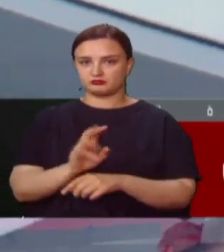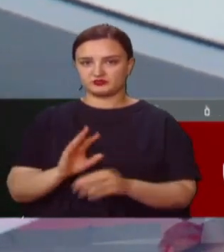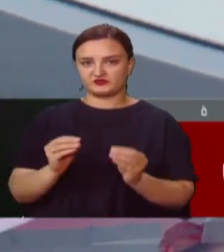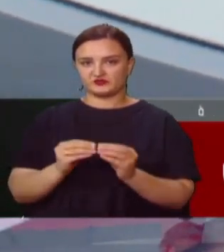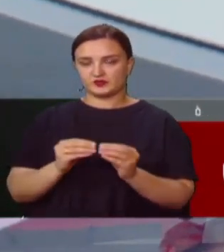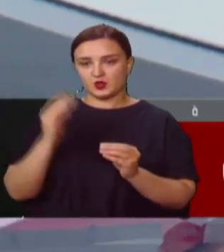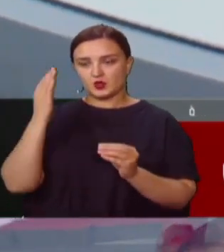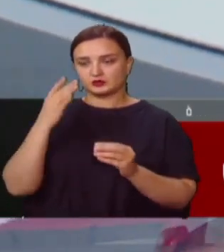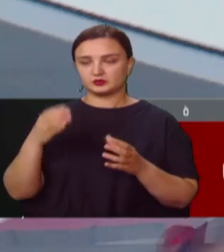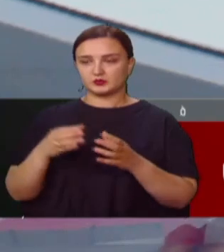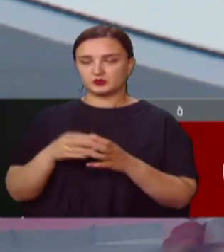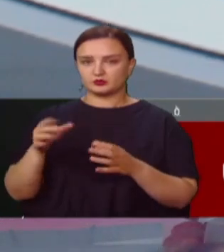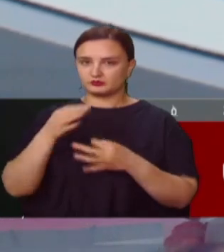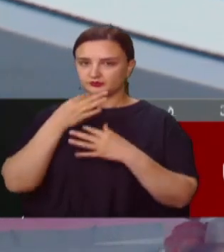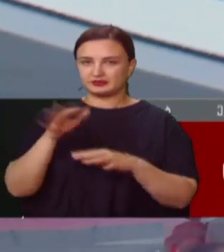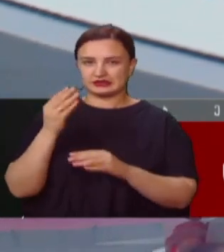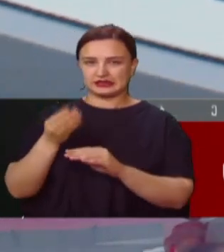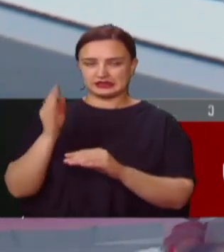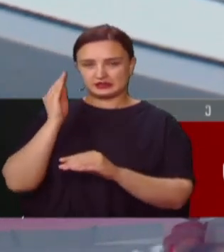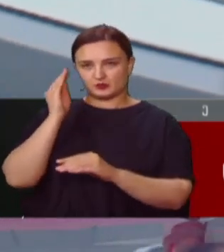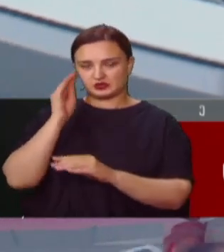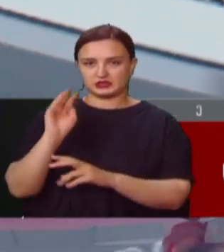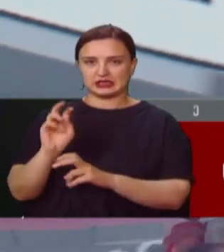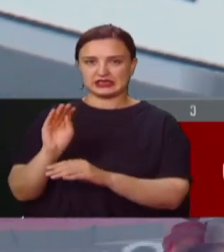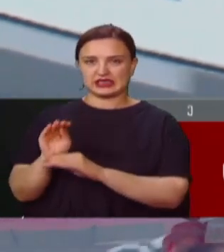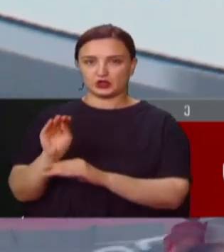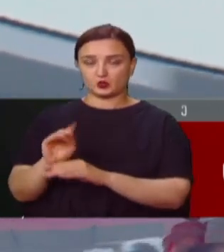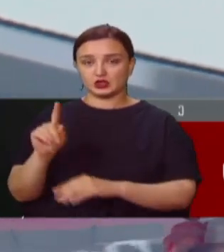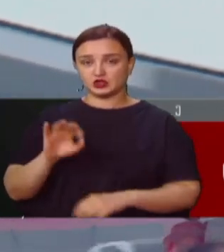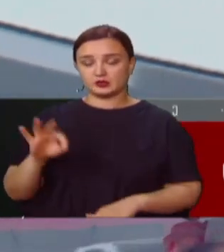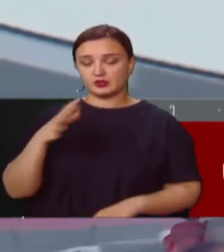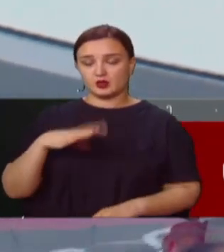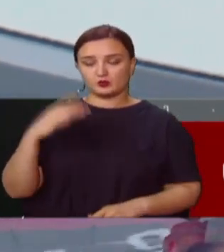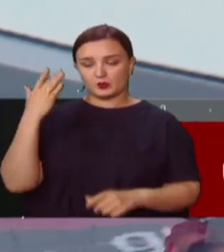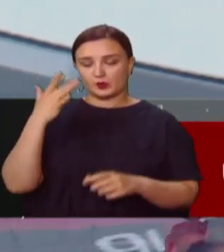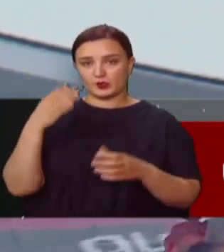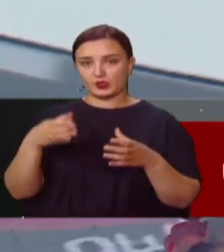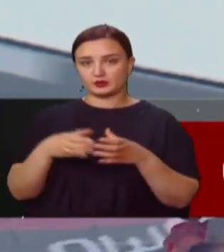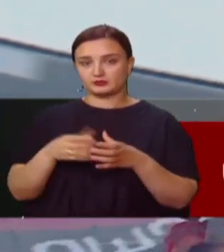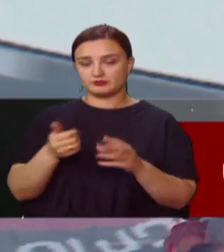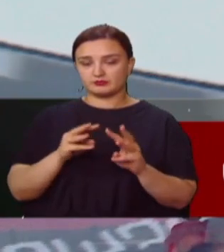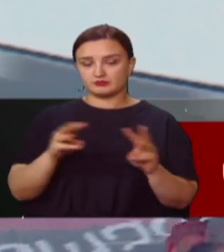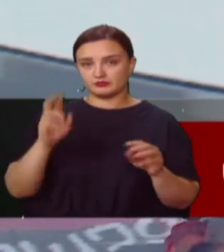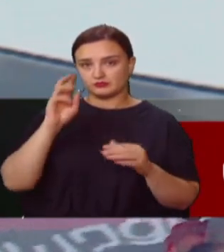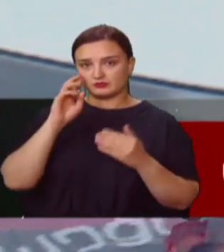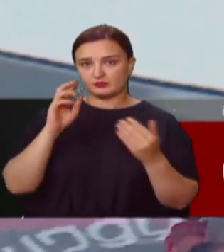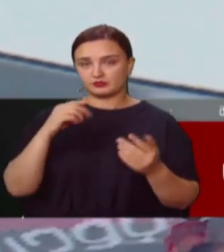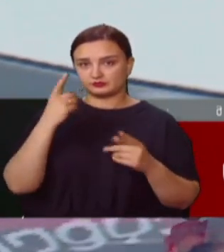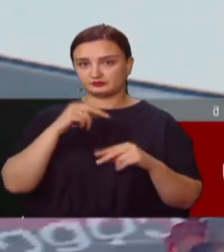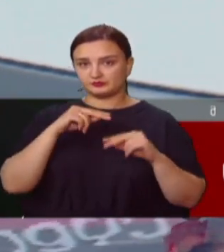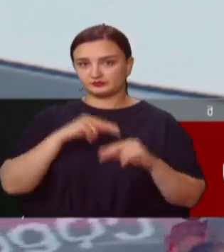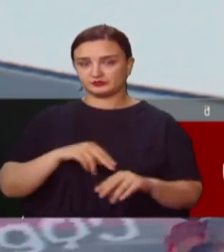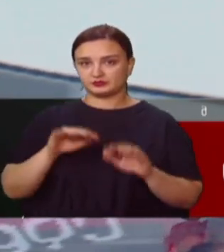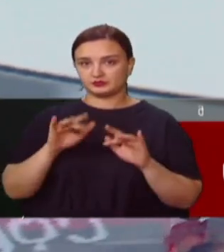მართველი გუნდის მიმართ კრიტიკულ პოზიციას ინარჩუნებენ. რაც შეეხება ქართულ ოცნებას, სახელისუფლებო გუნდში პრემიერ-მინისტრის და მთავრობის მიერ გაწეულ